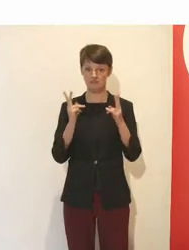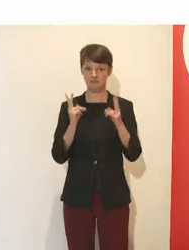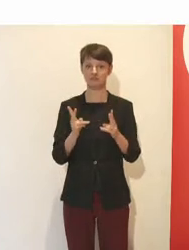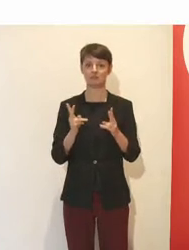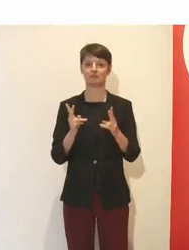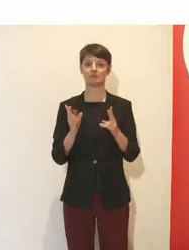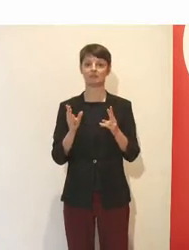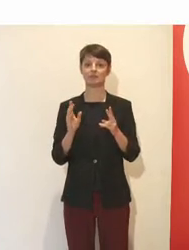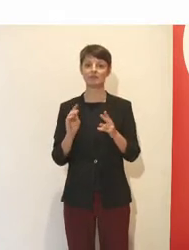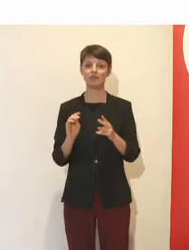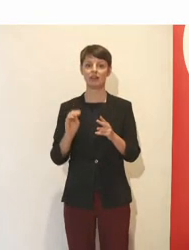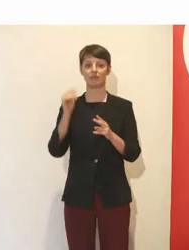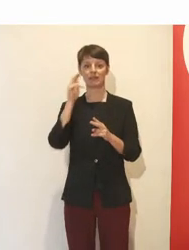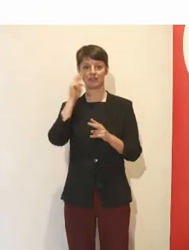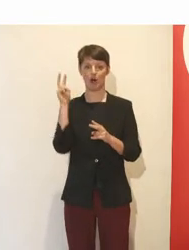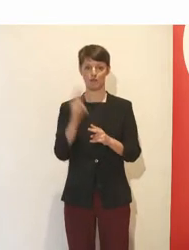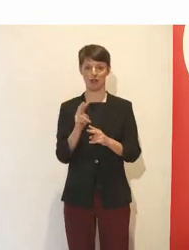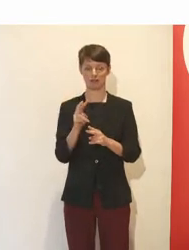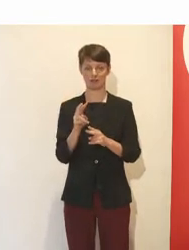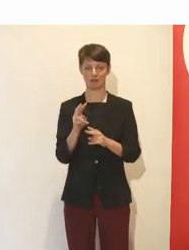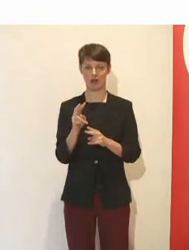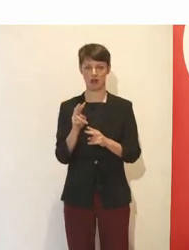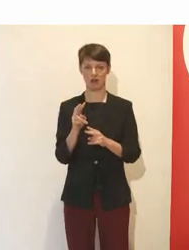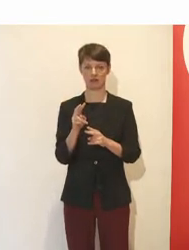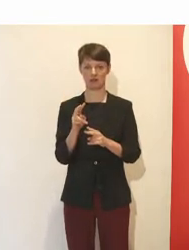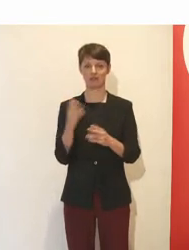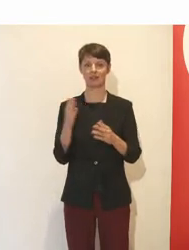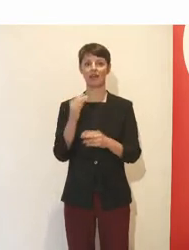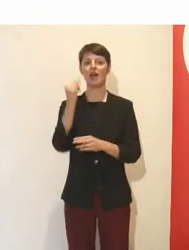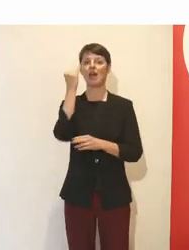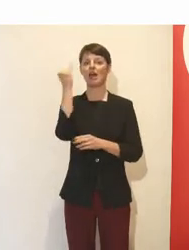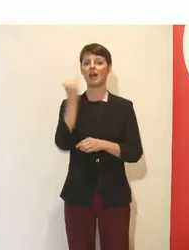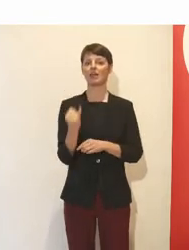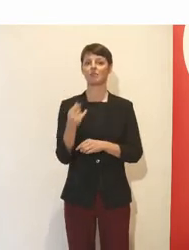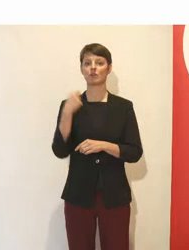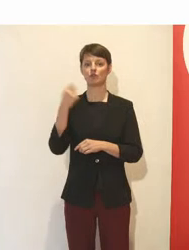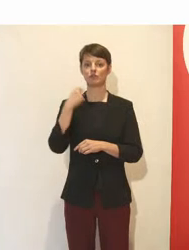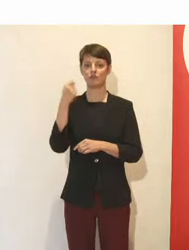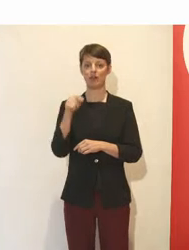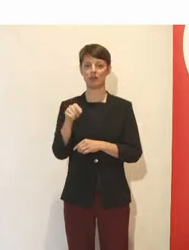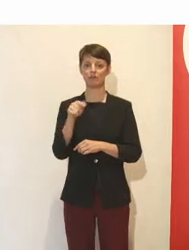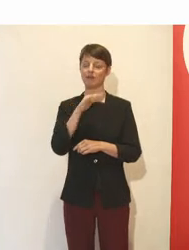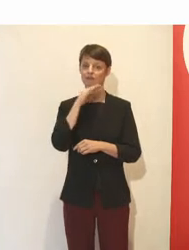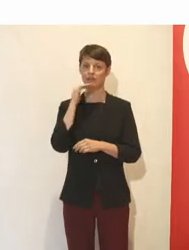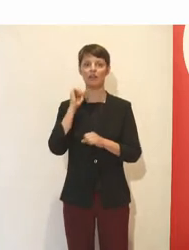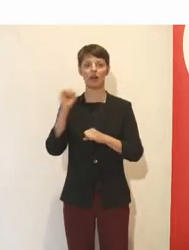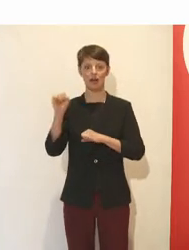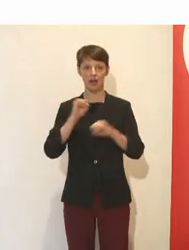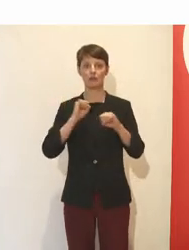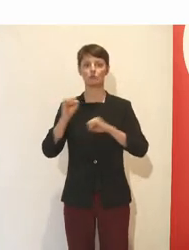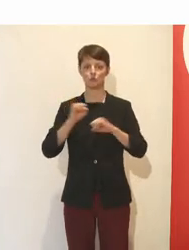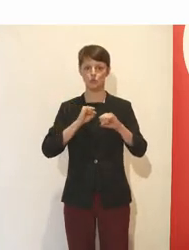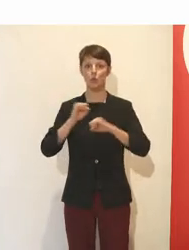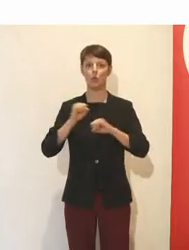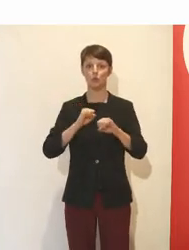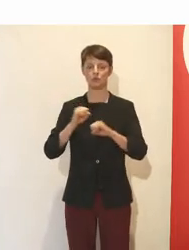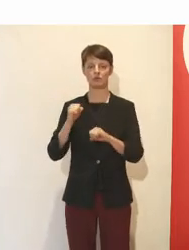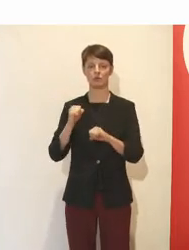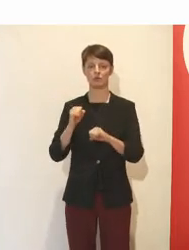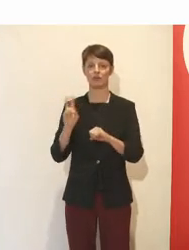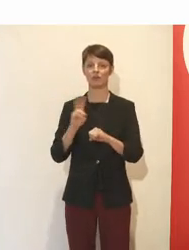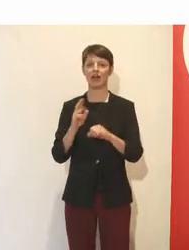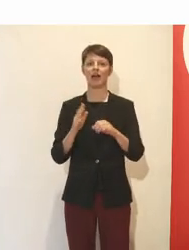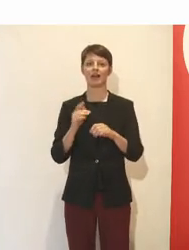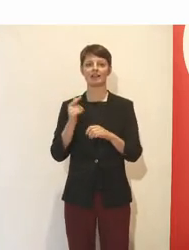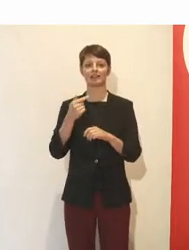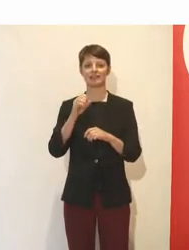mit die meiste aufmerksamkeit auch bekommen hat der imagefilm wo sehr viele reaktionen drauf gehabt alle die unseren